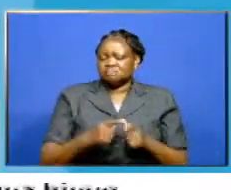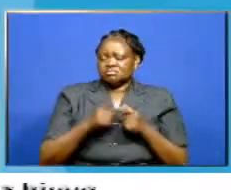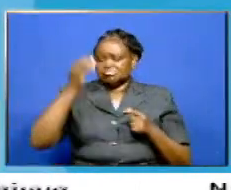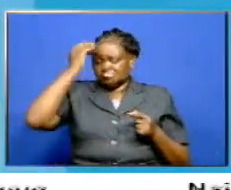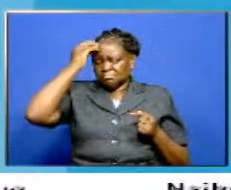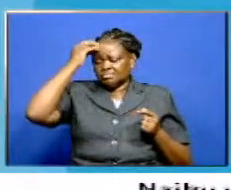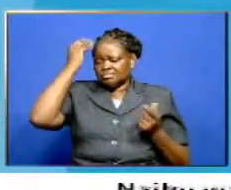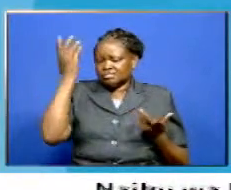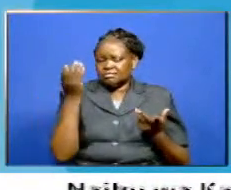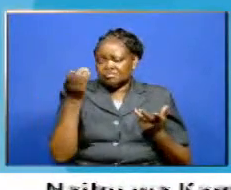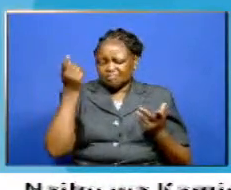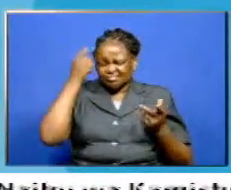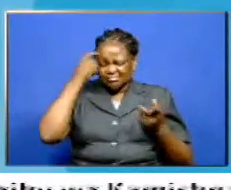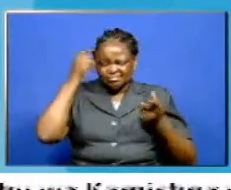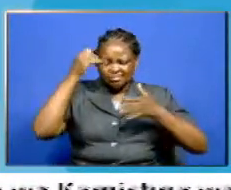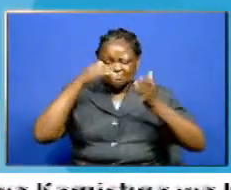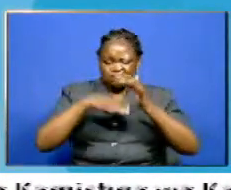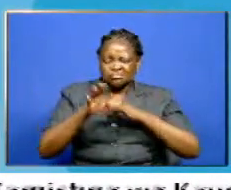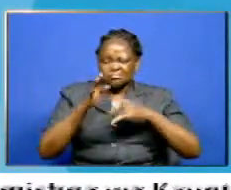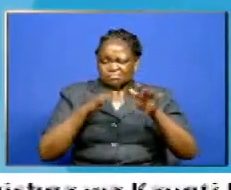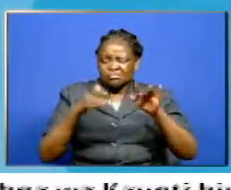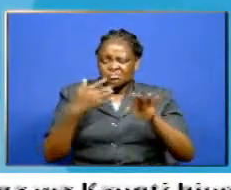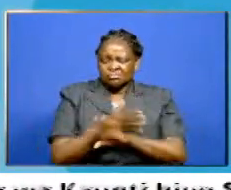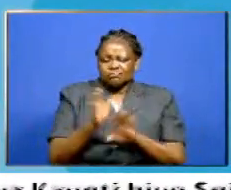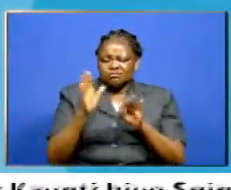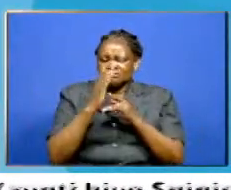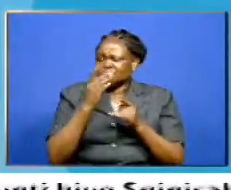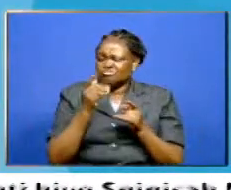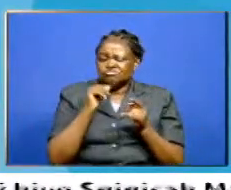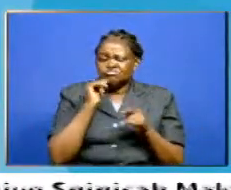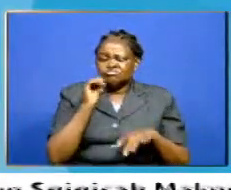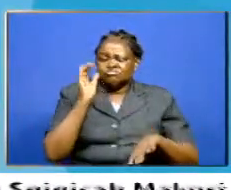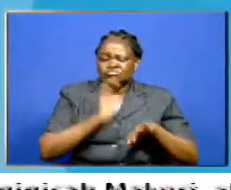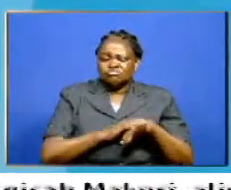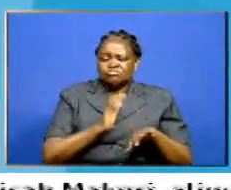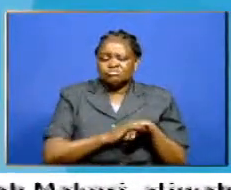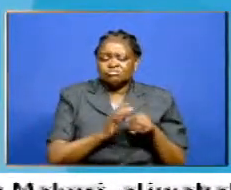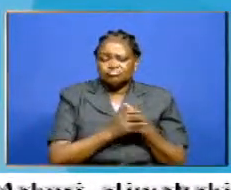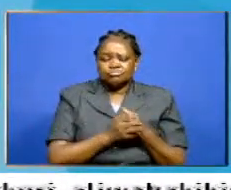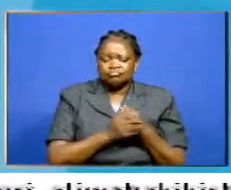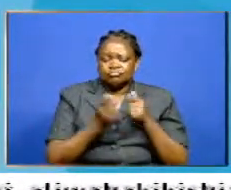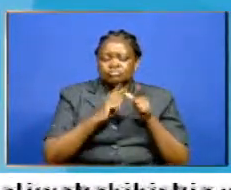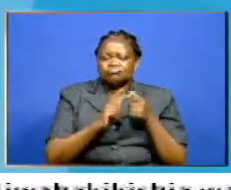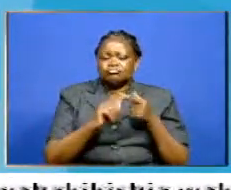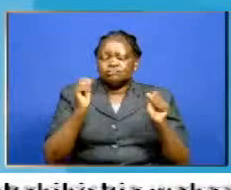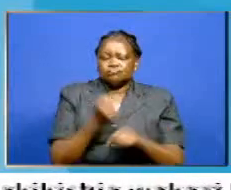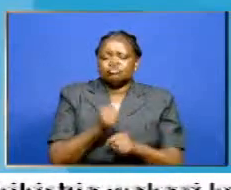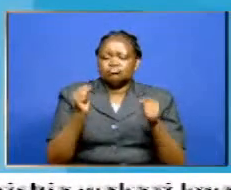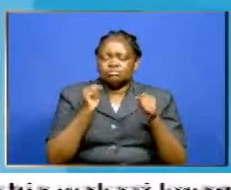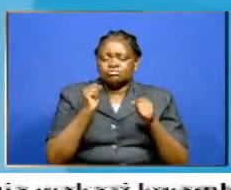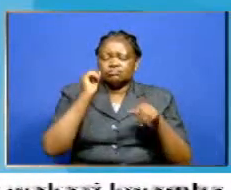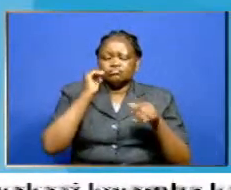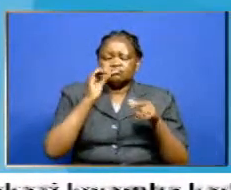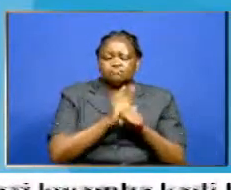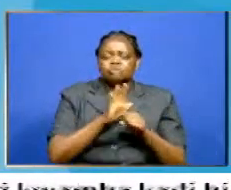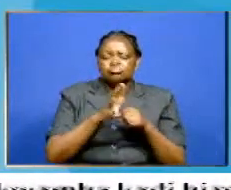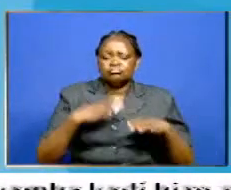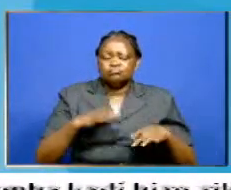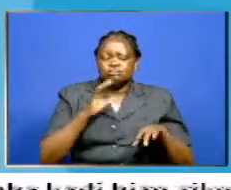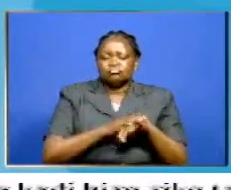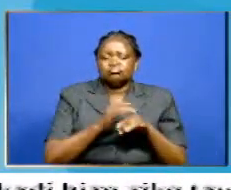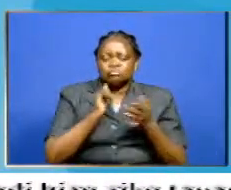mwanafunzi mafikira yake hayatakuwa jinsi ya kumfikia yule Elon Musk ambaye yuko Marekani,